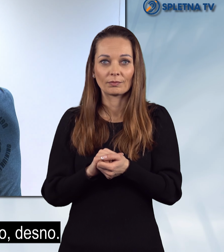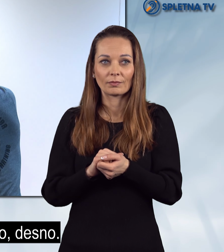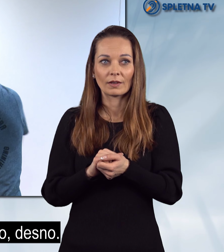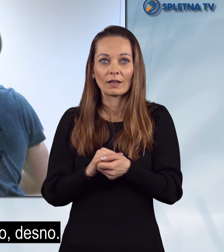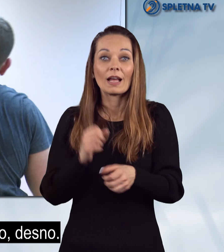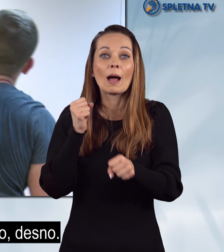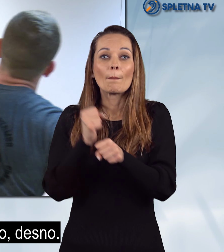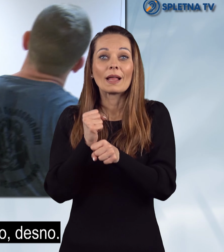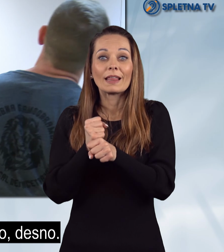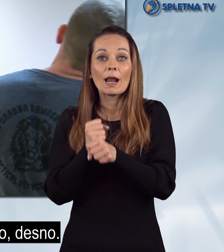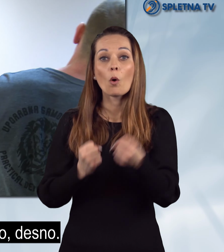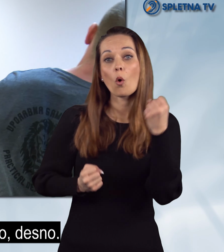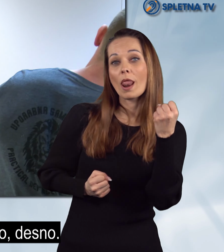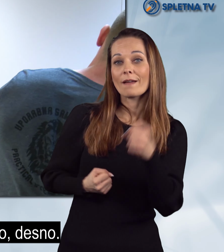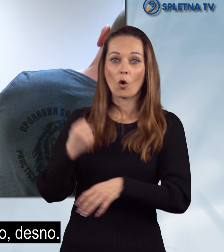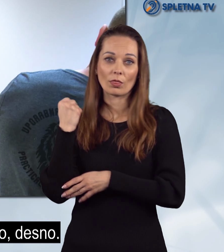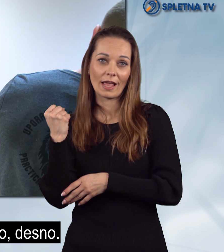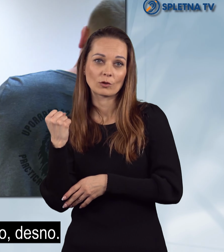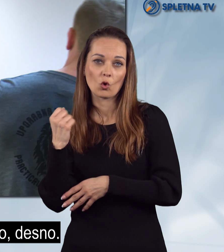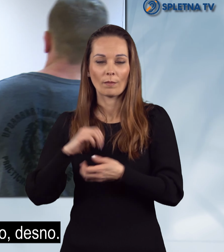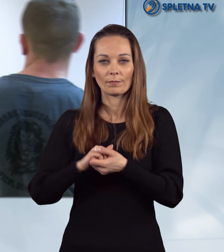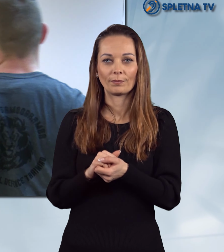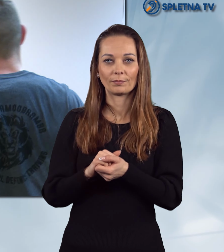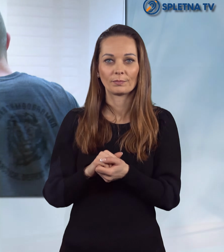zagremo. Pa delamo levo, desno.